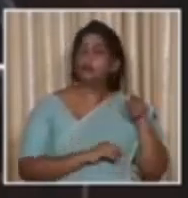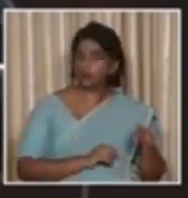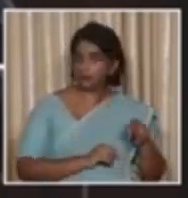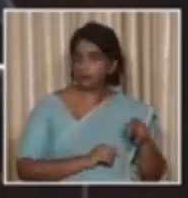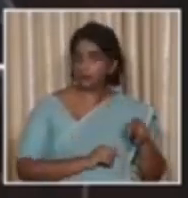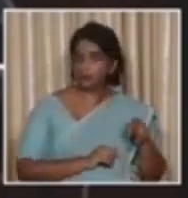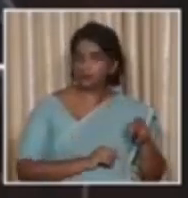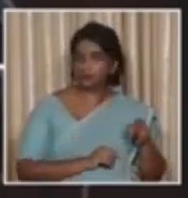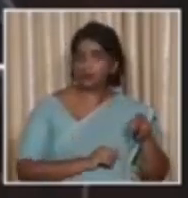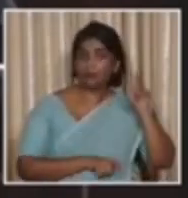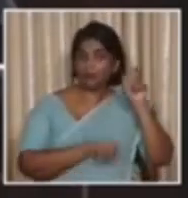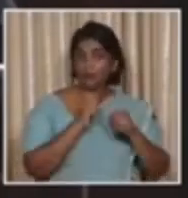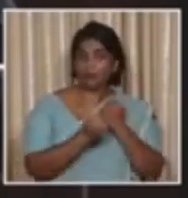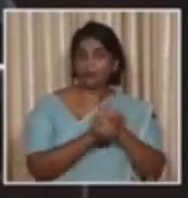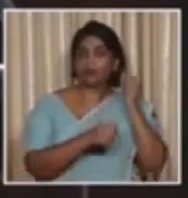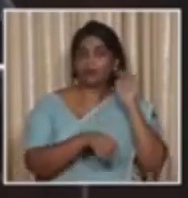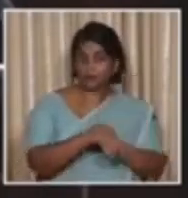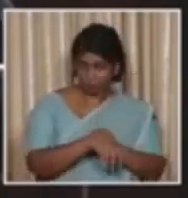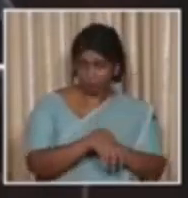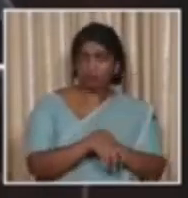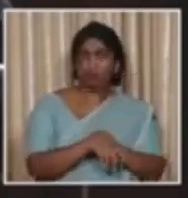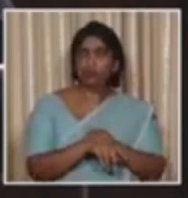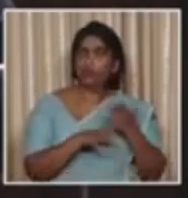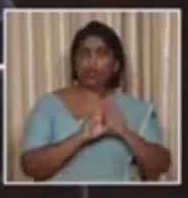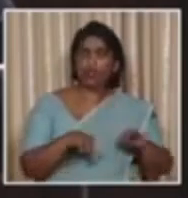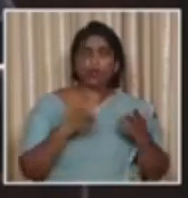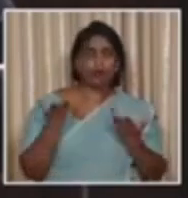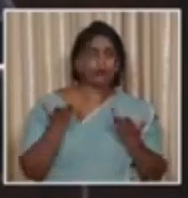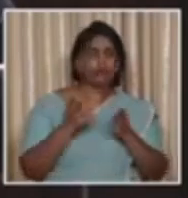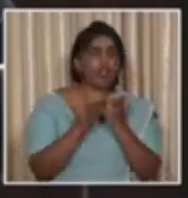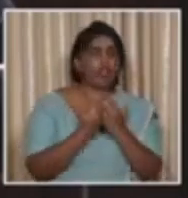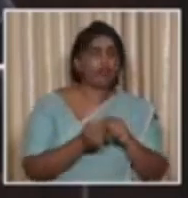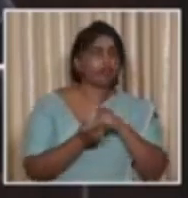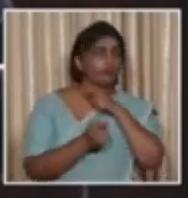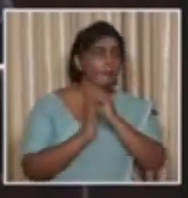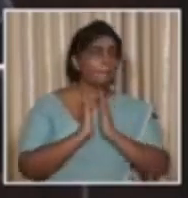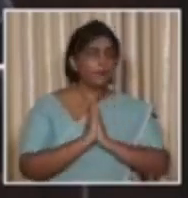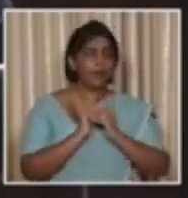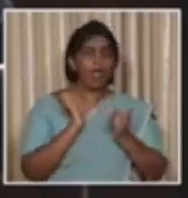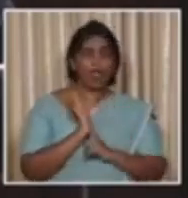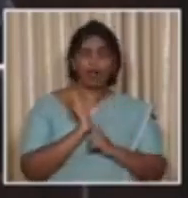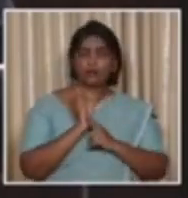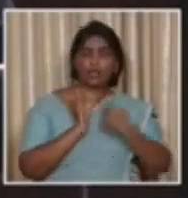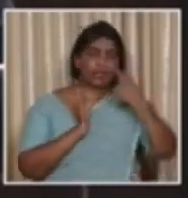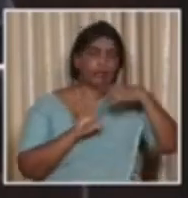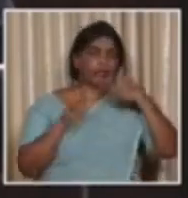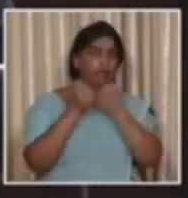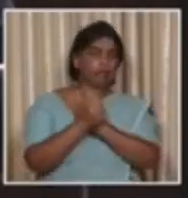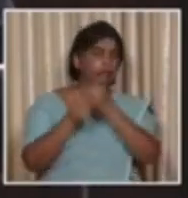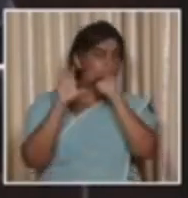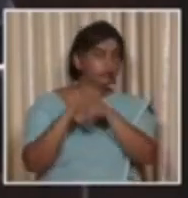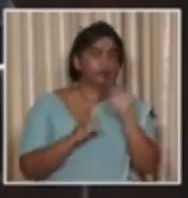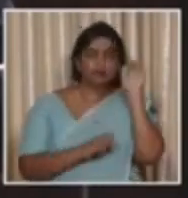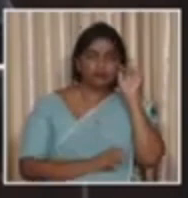එම පිරිස අත්අඩංගුවට අරන් තිබෙනවද? ළමයි කොපමණ ප්‍රමාණයක් ලාඕස් සහ මියන්මාර් වල සහ තායිලන්තයේ හිරවි සිටිනවද කියලා